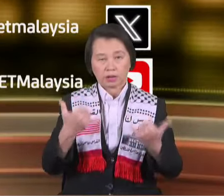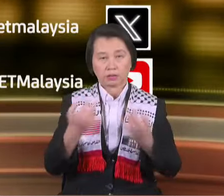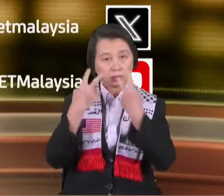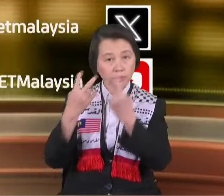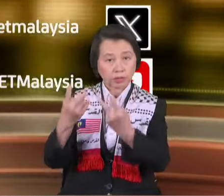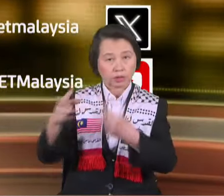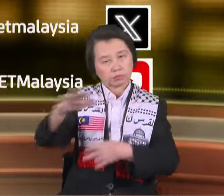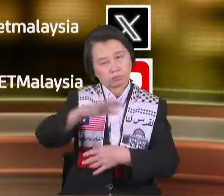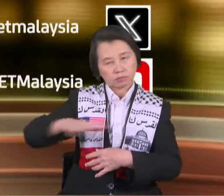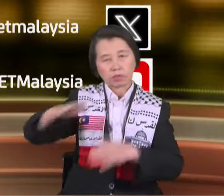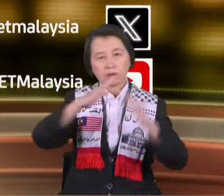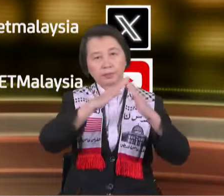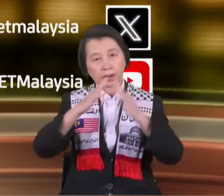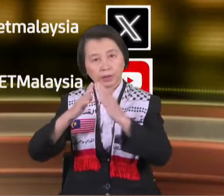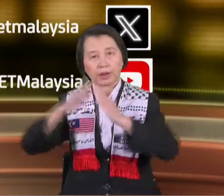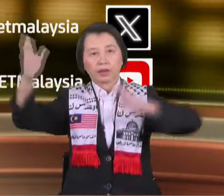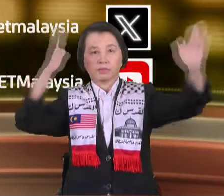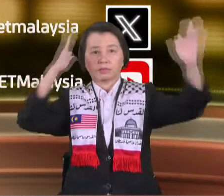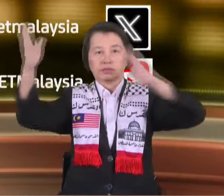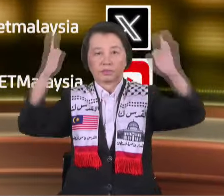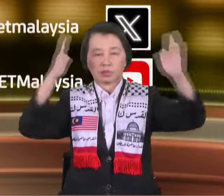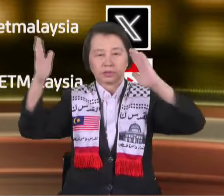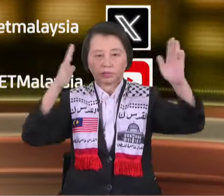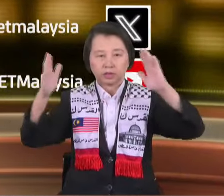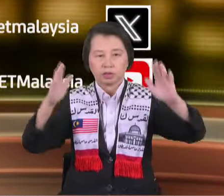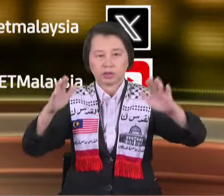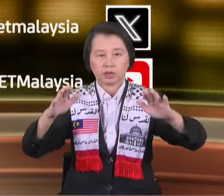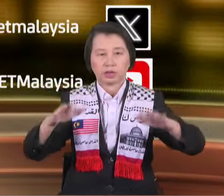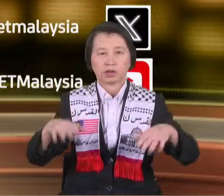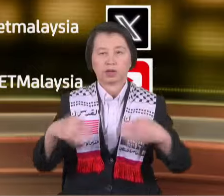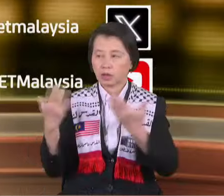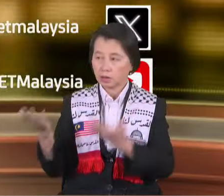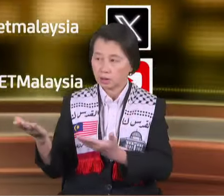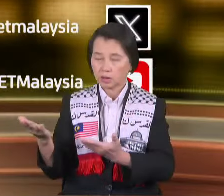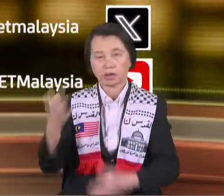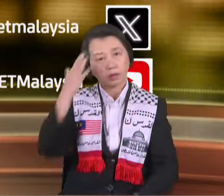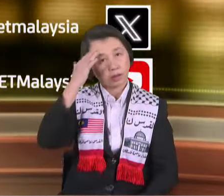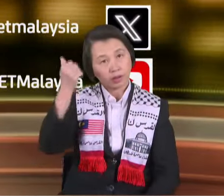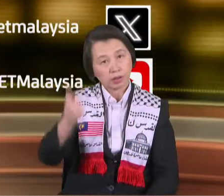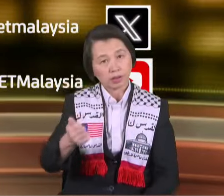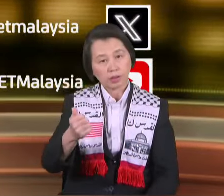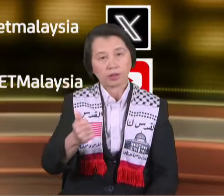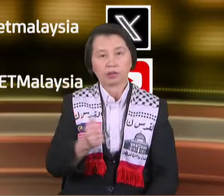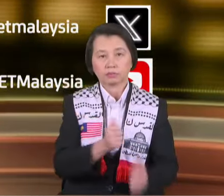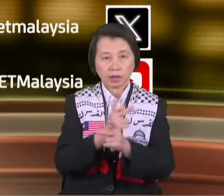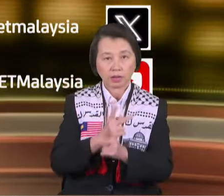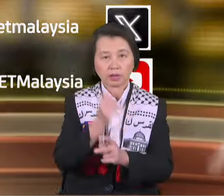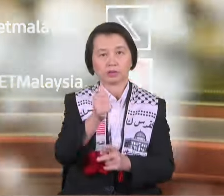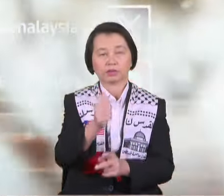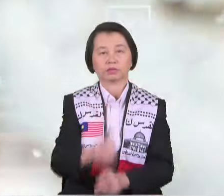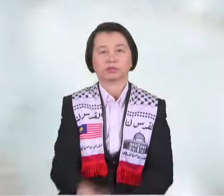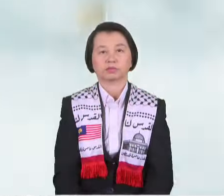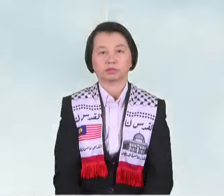kita lihat dulu ramalan cuaca bagi bandar-bandar utama di seluruh Malaysia. Selinda Hanif, Assalamualaikum dan jaga diri.